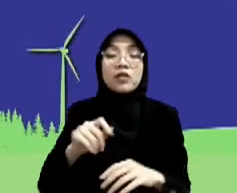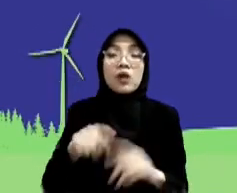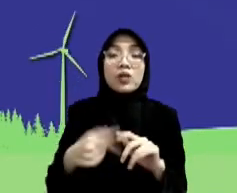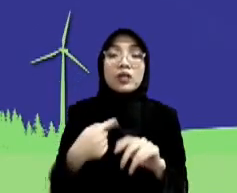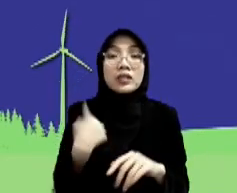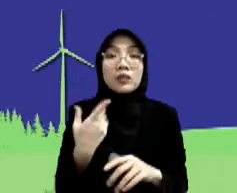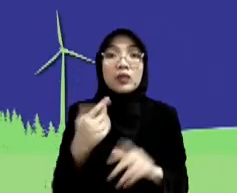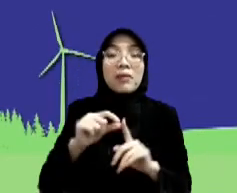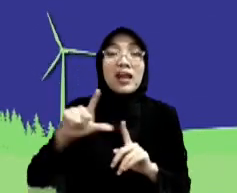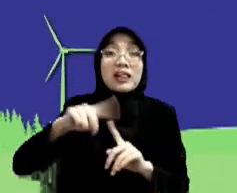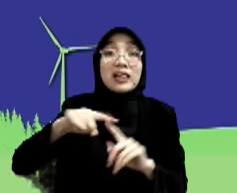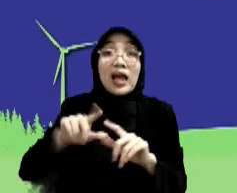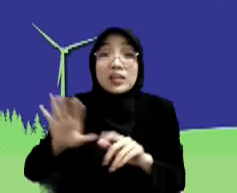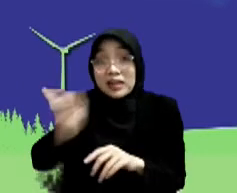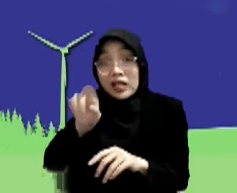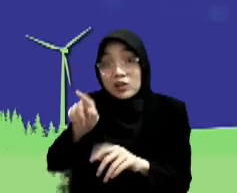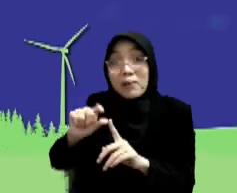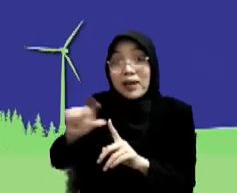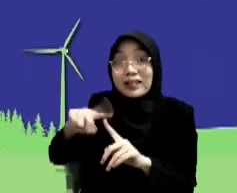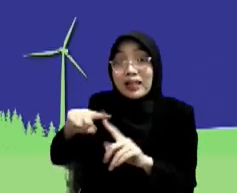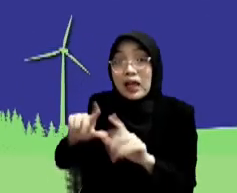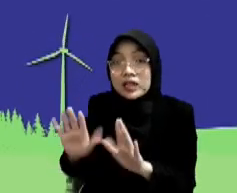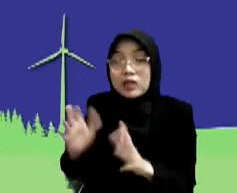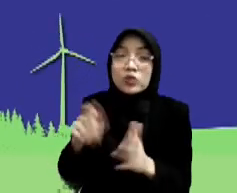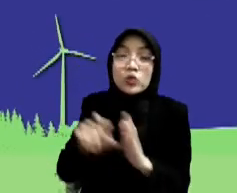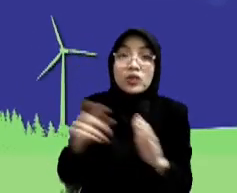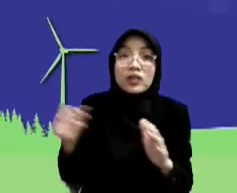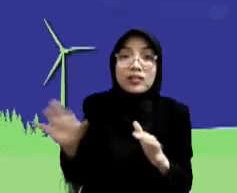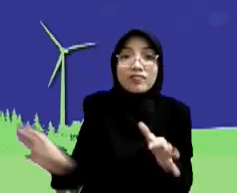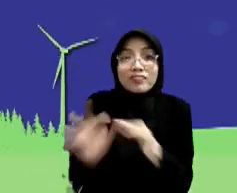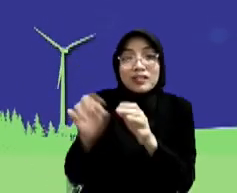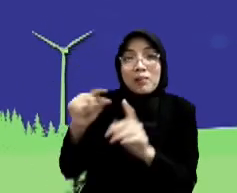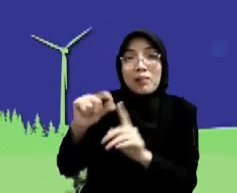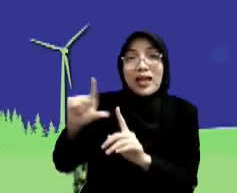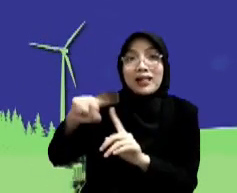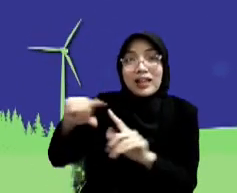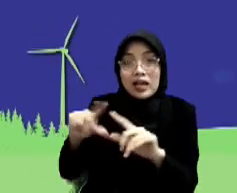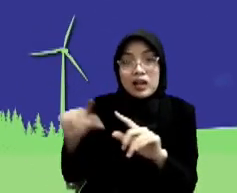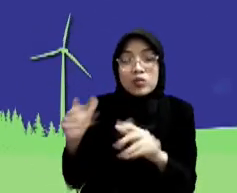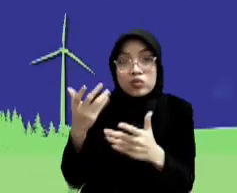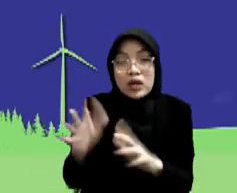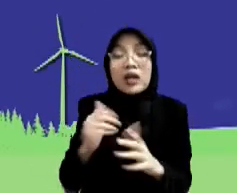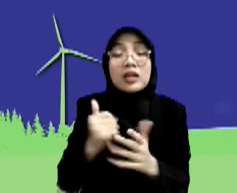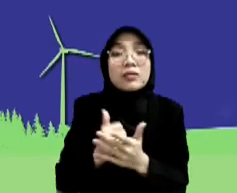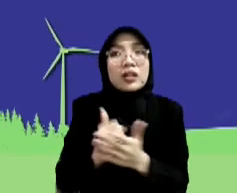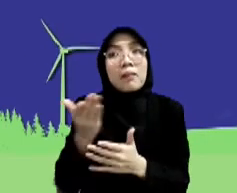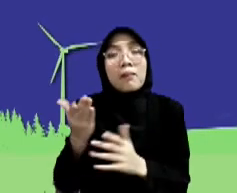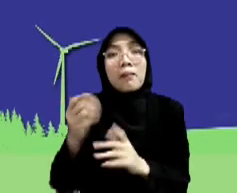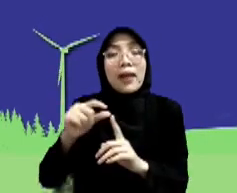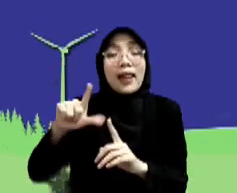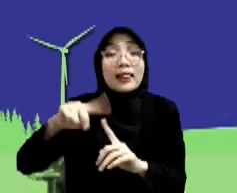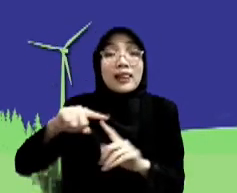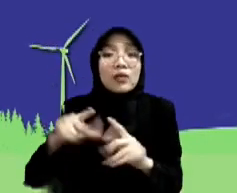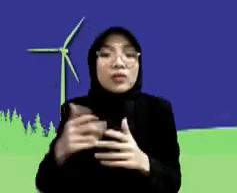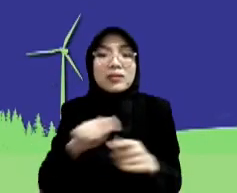hanya ke PLTS saja Misalnya karena tadi saya memaparkan contohnya kita yang kita sudah pasang PLTS sebenarnya eh dia hanya bisa eh